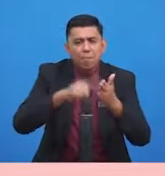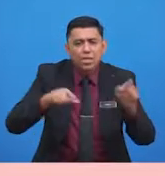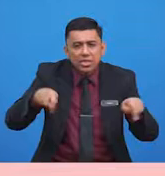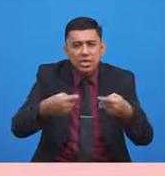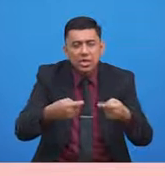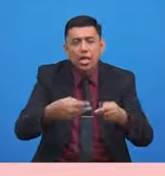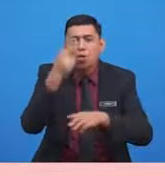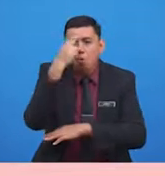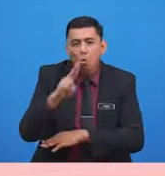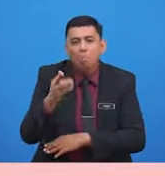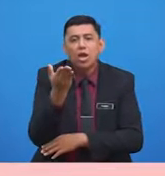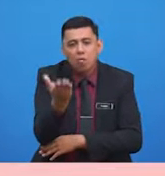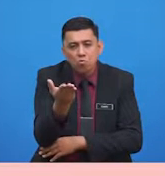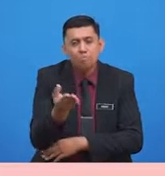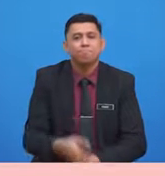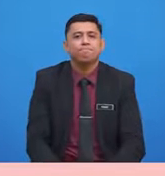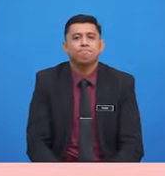tindakan hormat kamu?